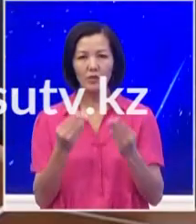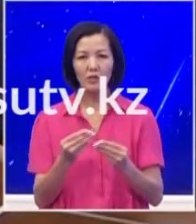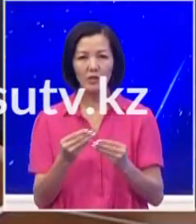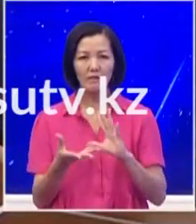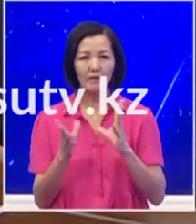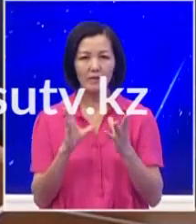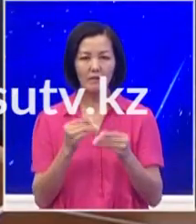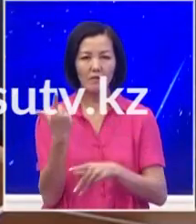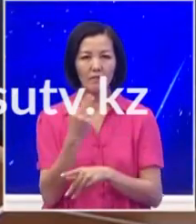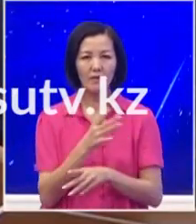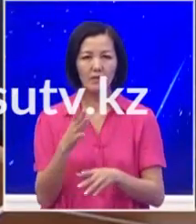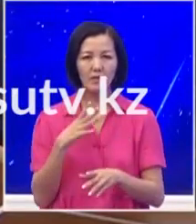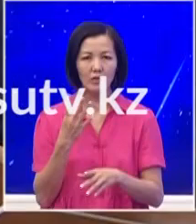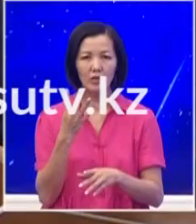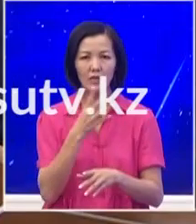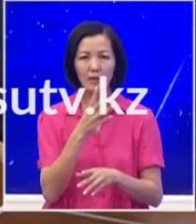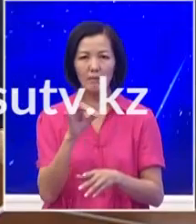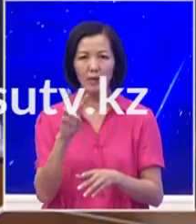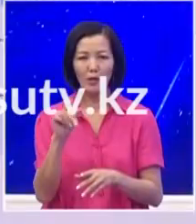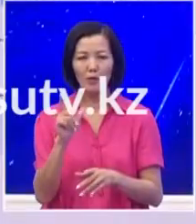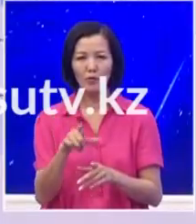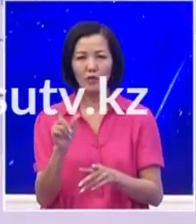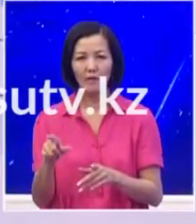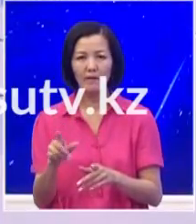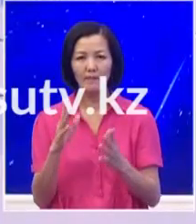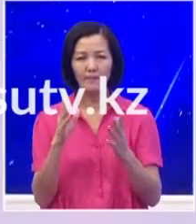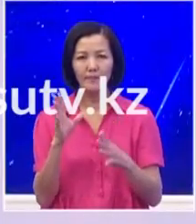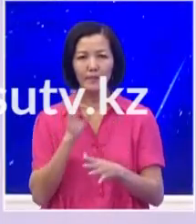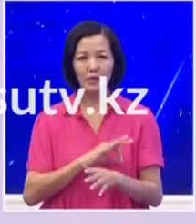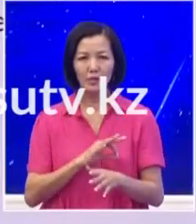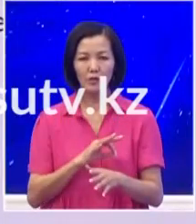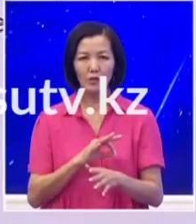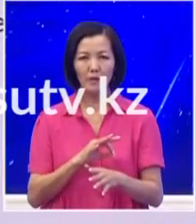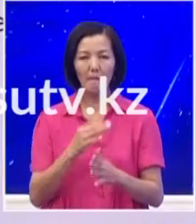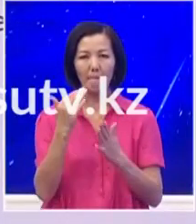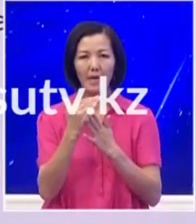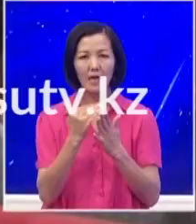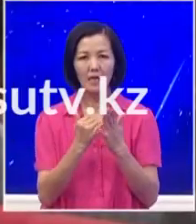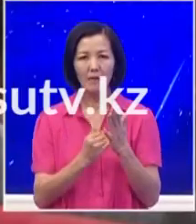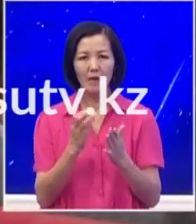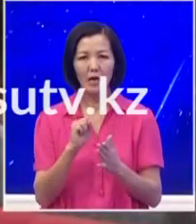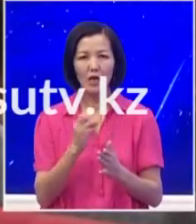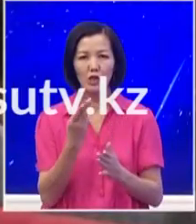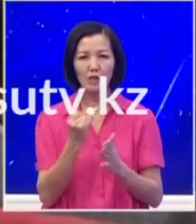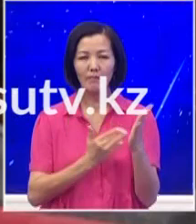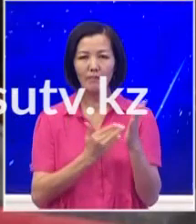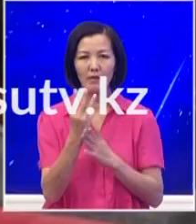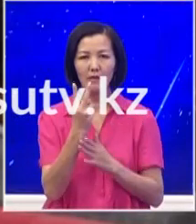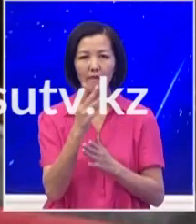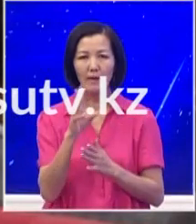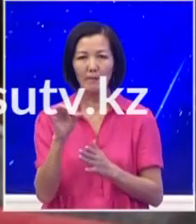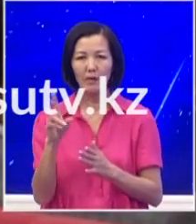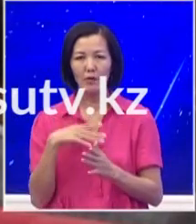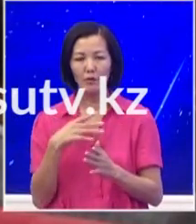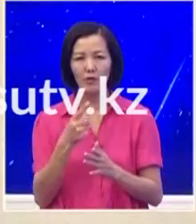стране вакцинировано порядка 4 миллионов граждан. Число пользователей программы «Ашик» превысило 2 миллиона. К слову,